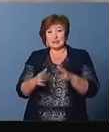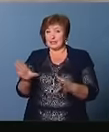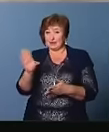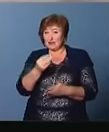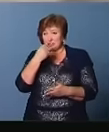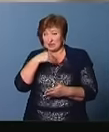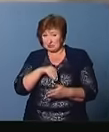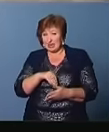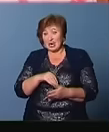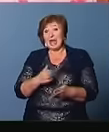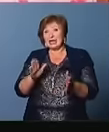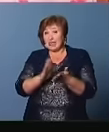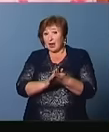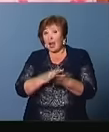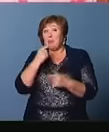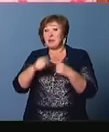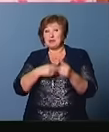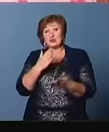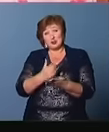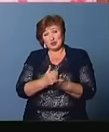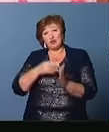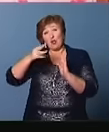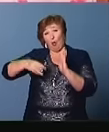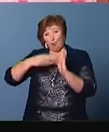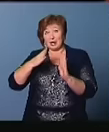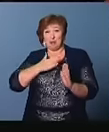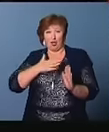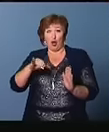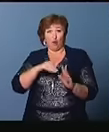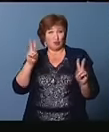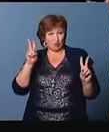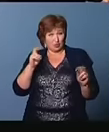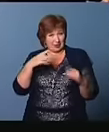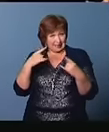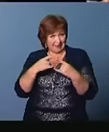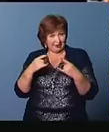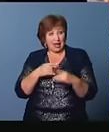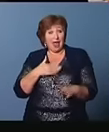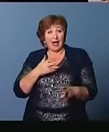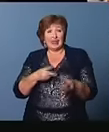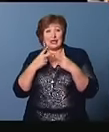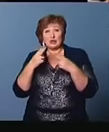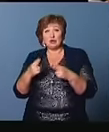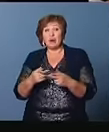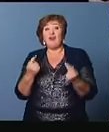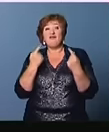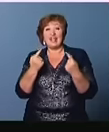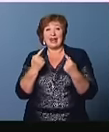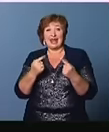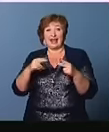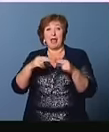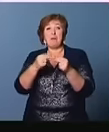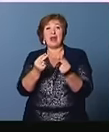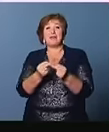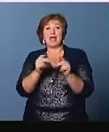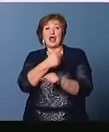север Удмуртии. Такая примета существует среди операторов моей Удмуртии. А дальнобойщики Игринскую трассу называют «великой пельменной». Я никак не